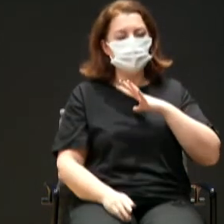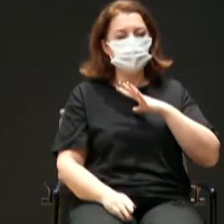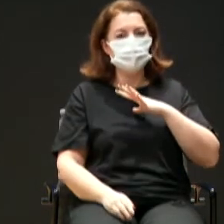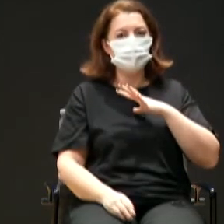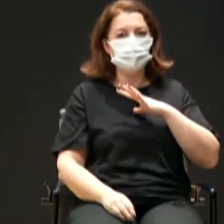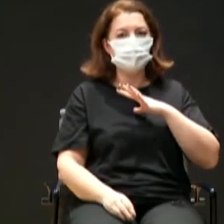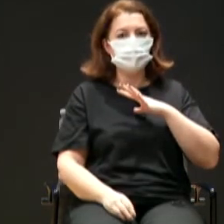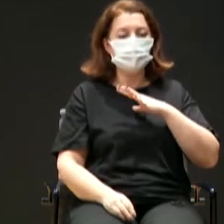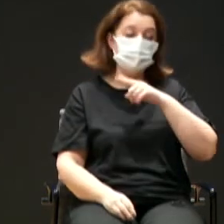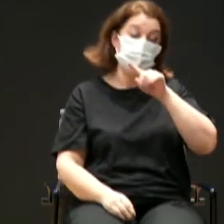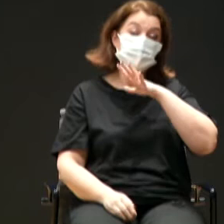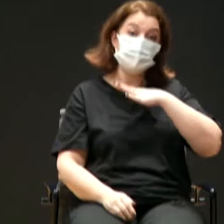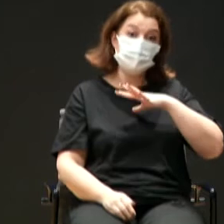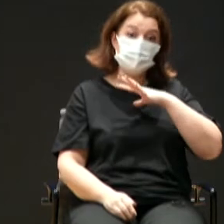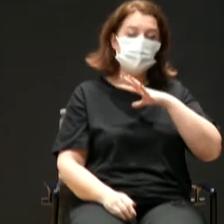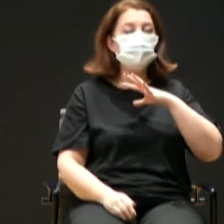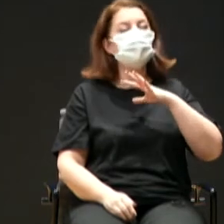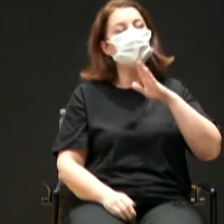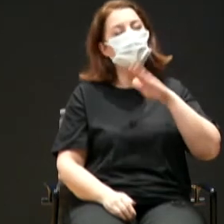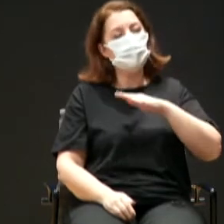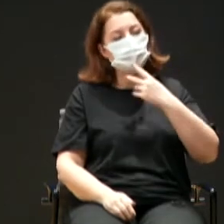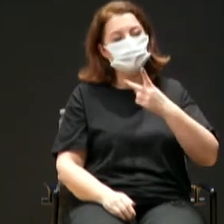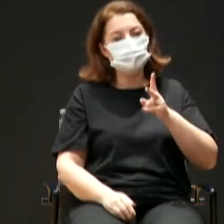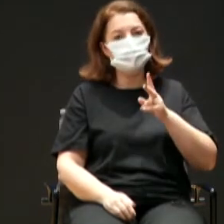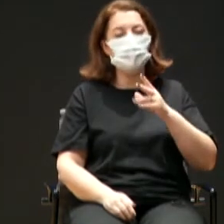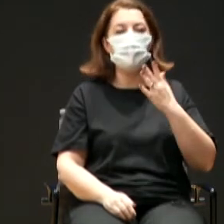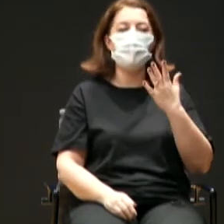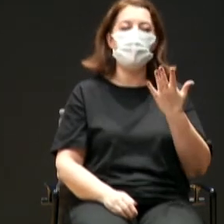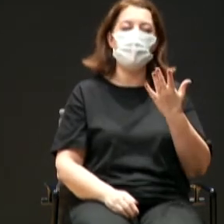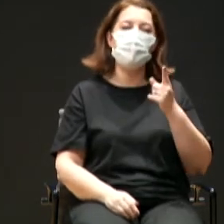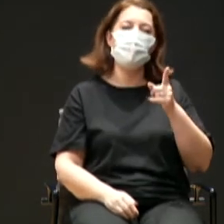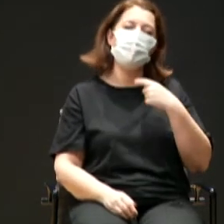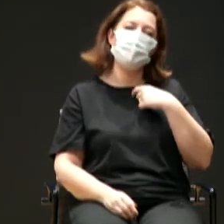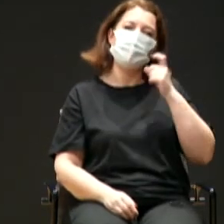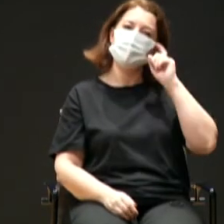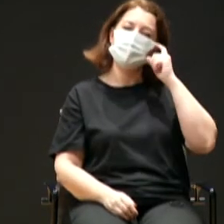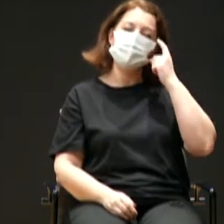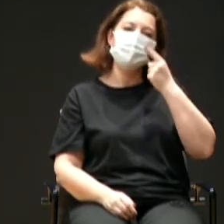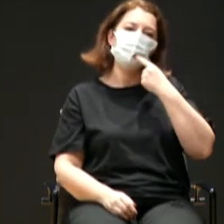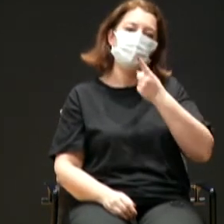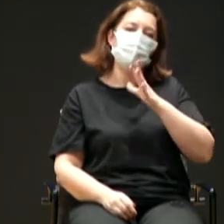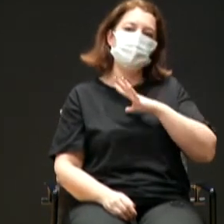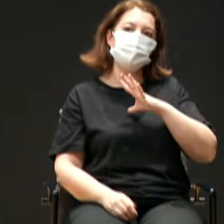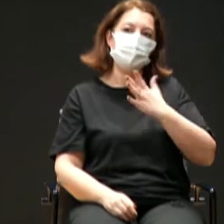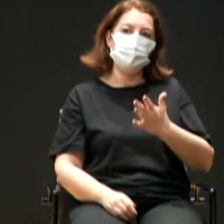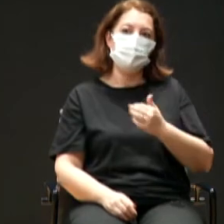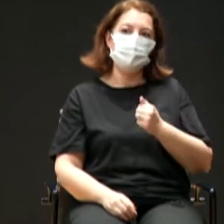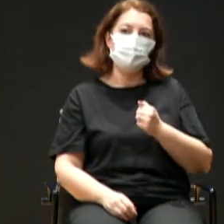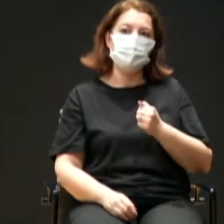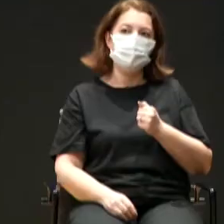Yani istiyorsanız yapılsın. Ama bu eleştirimi de söylemeden geçemedim Sayın Başkan.